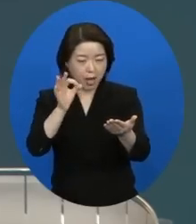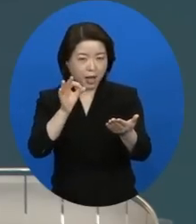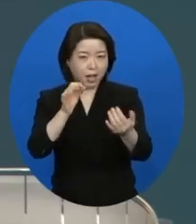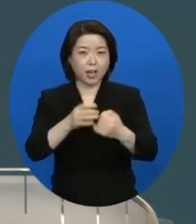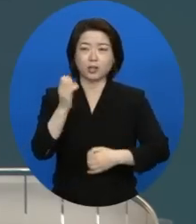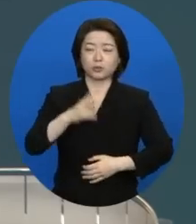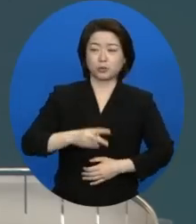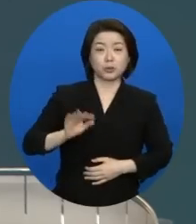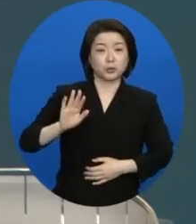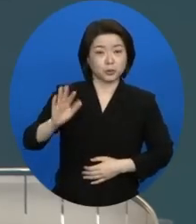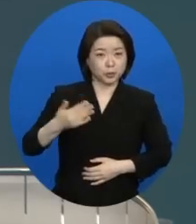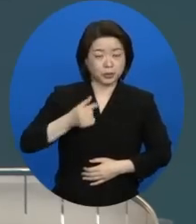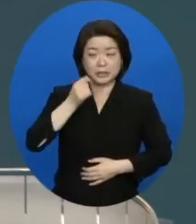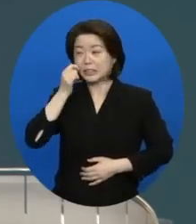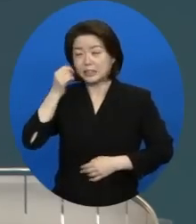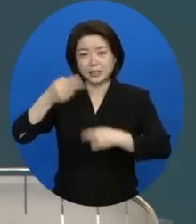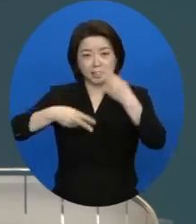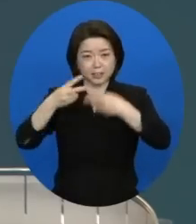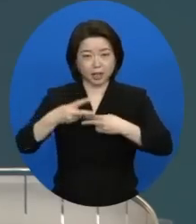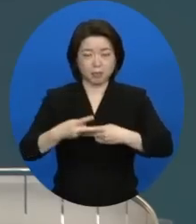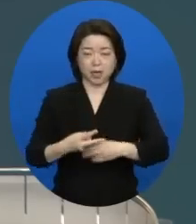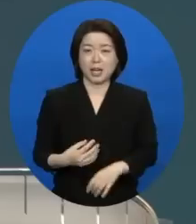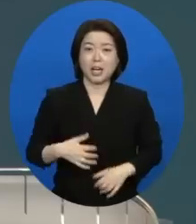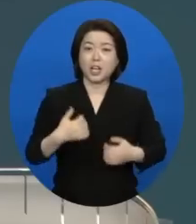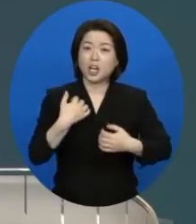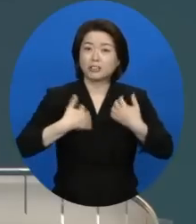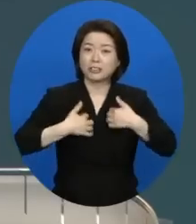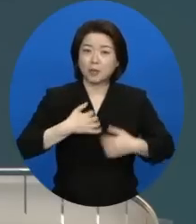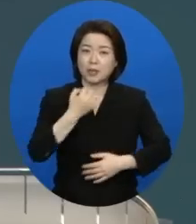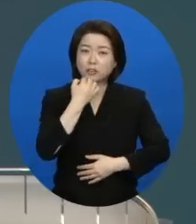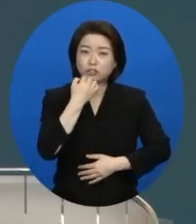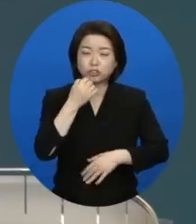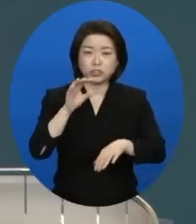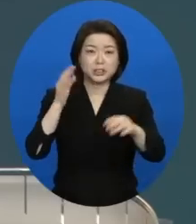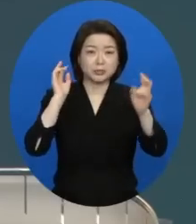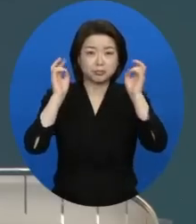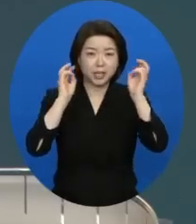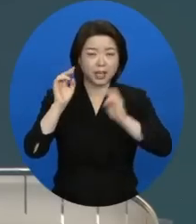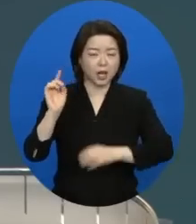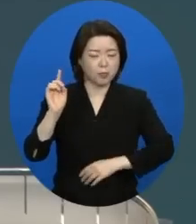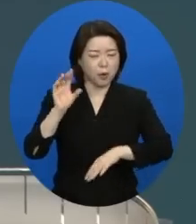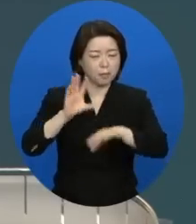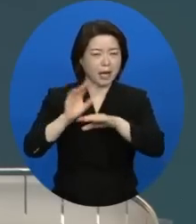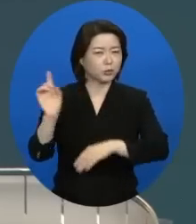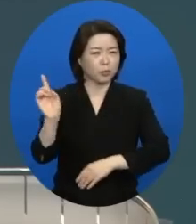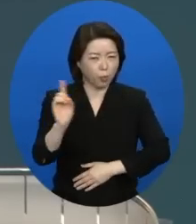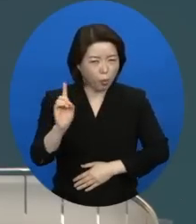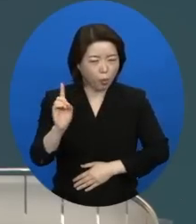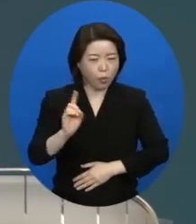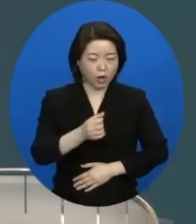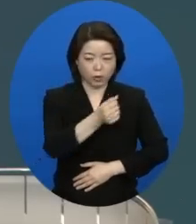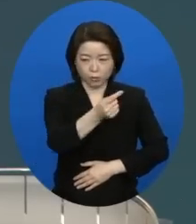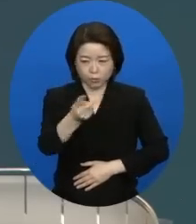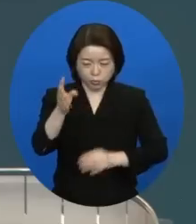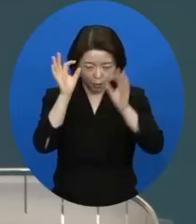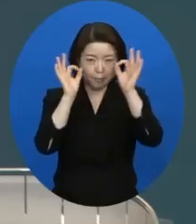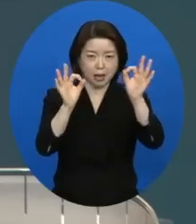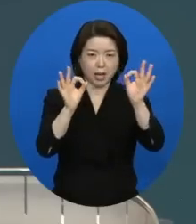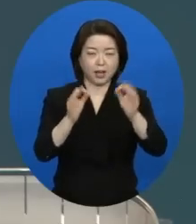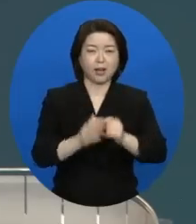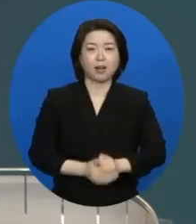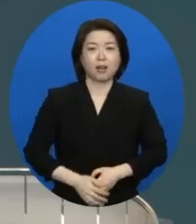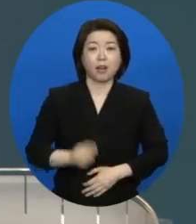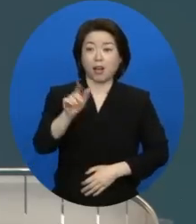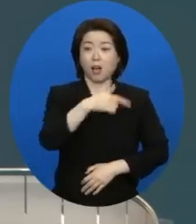드라마나 예능은 어떤 것이 있나 살펴보기도 합니다. 하루에 몇 번씩 이런 시간을